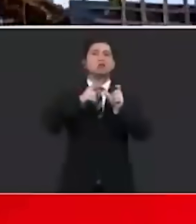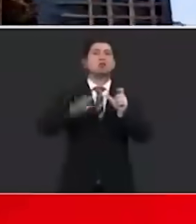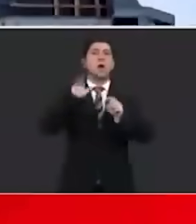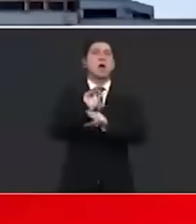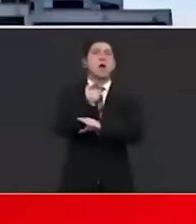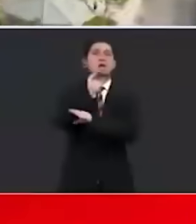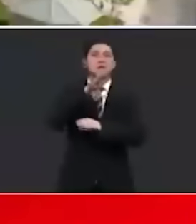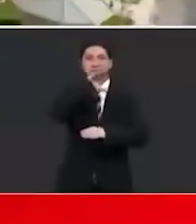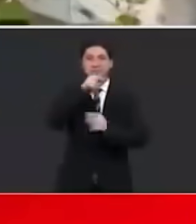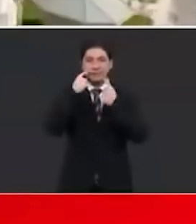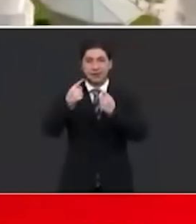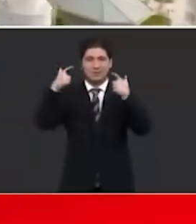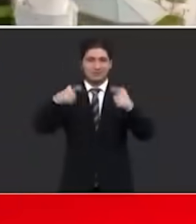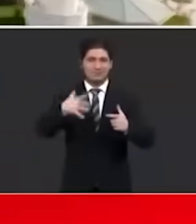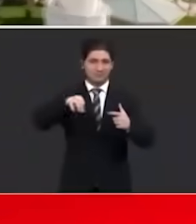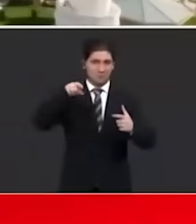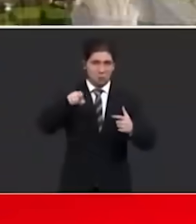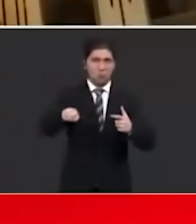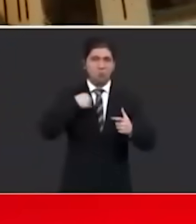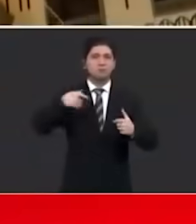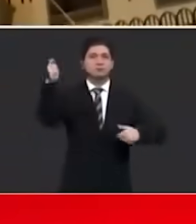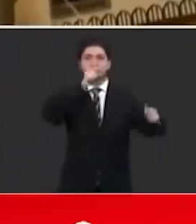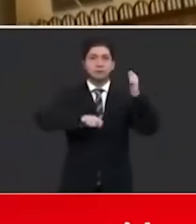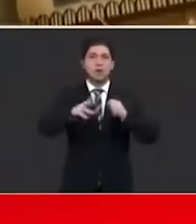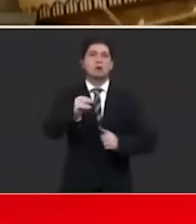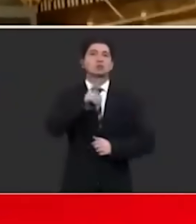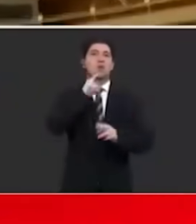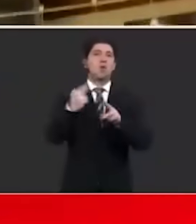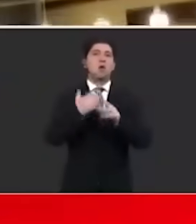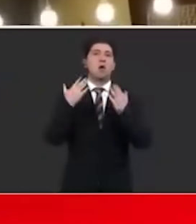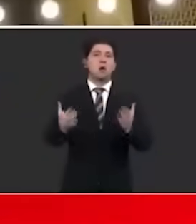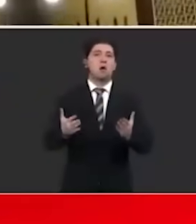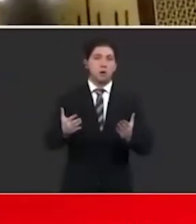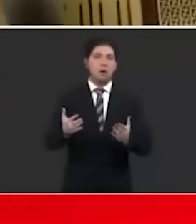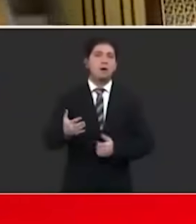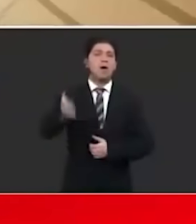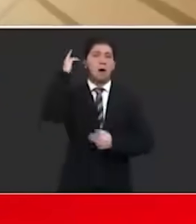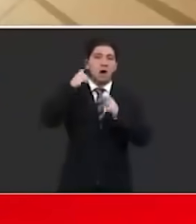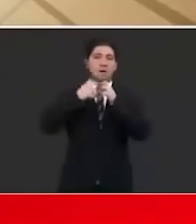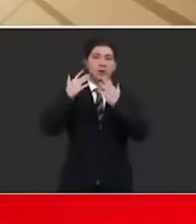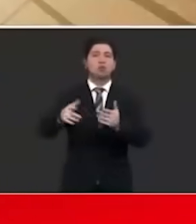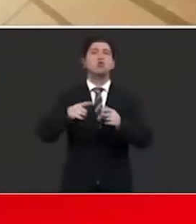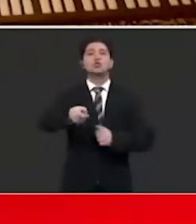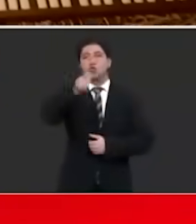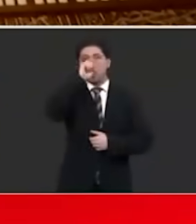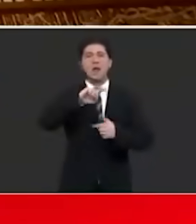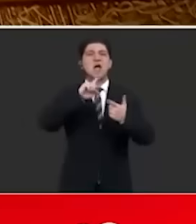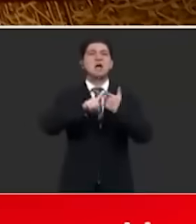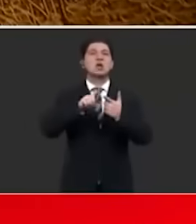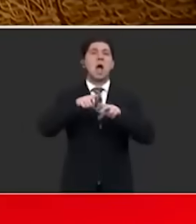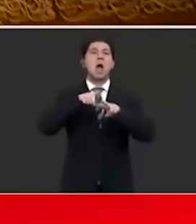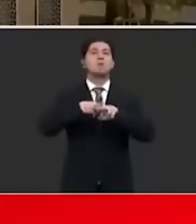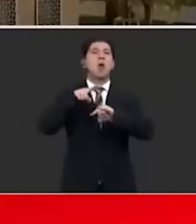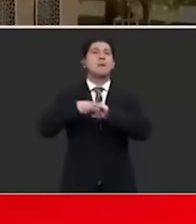bunun en son örneğiydi. Cennet Mekan Sultan II. Abdülhamit Han'ın